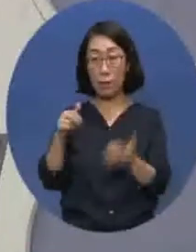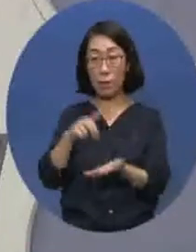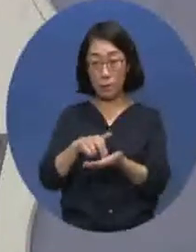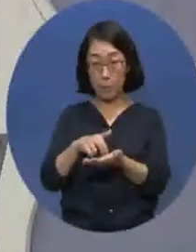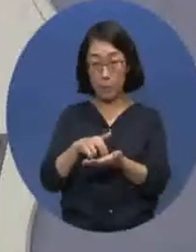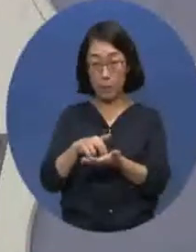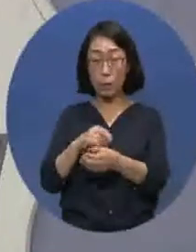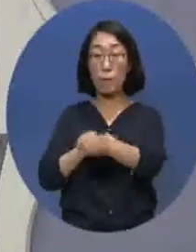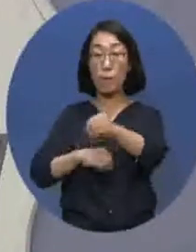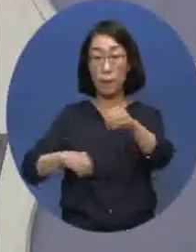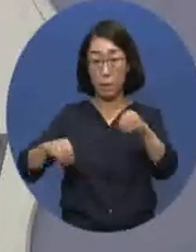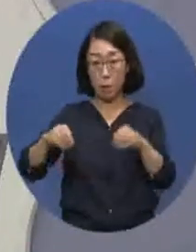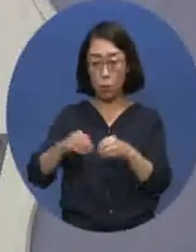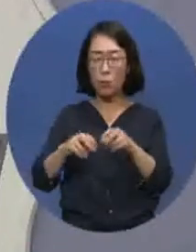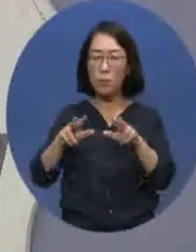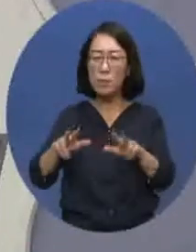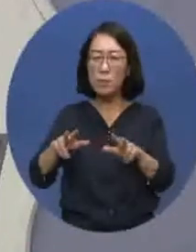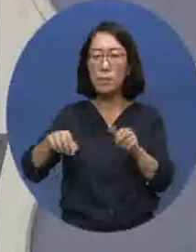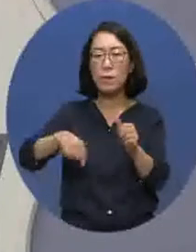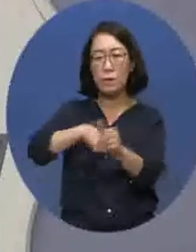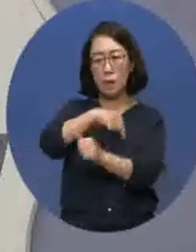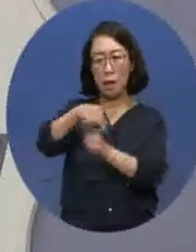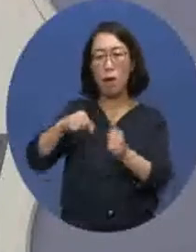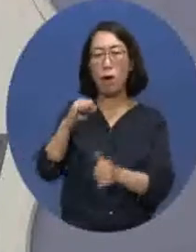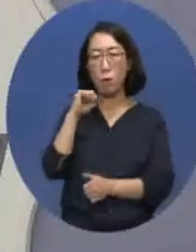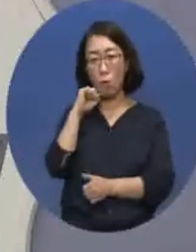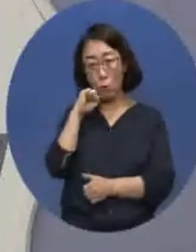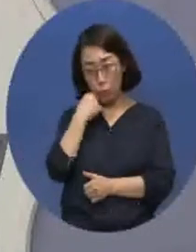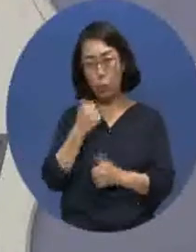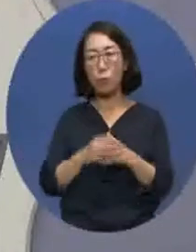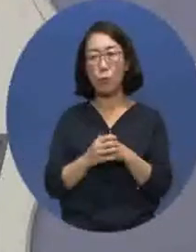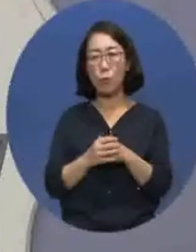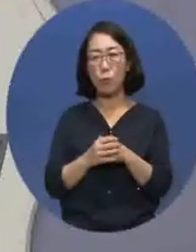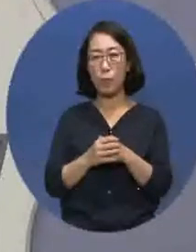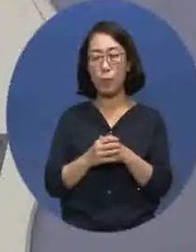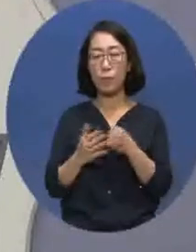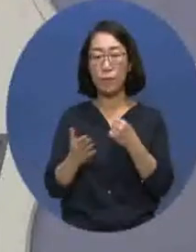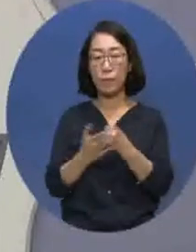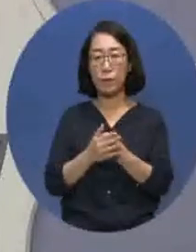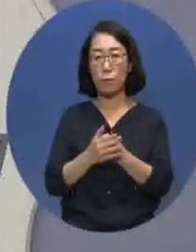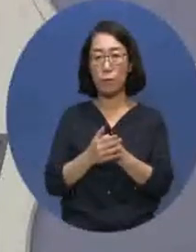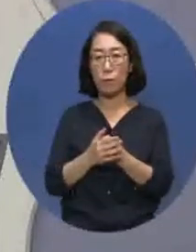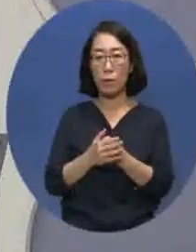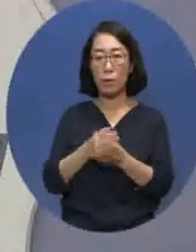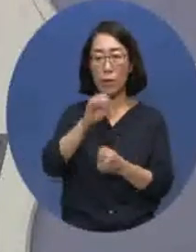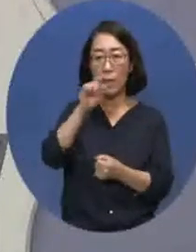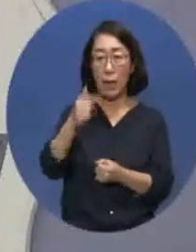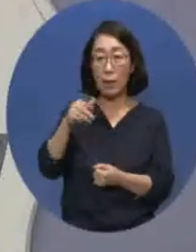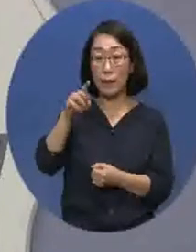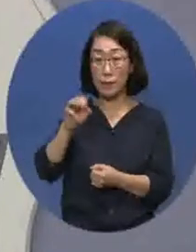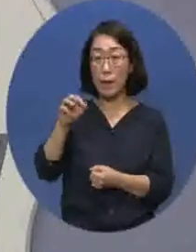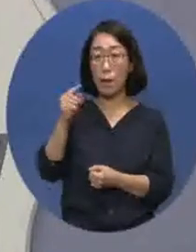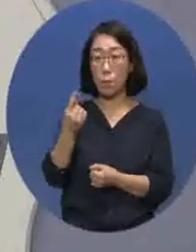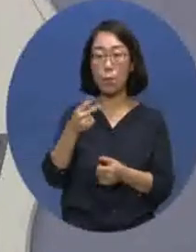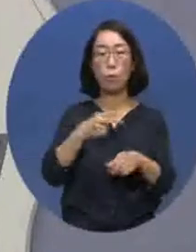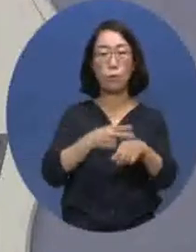지금 어려운 때입니다 그래 어 도산 안창호 선생님의